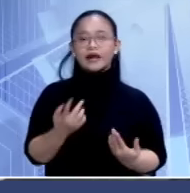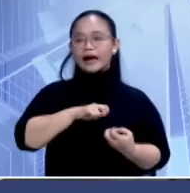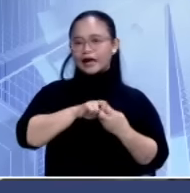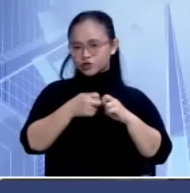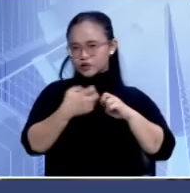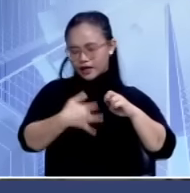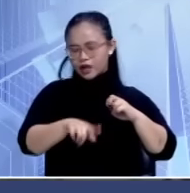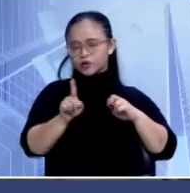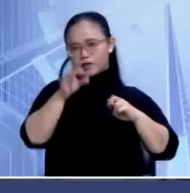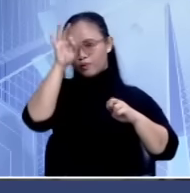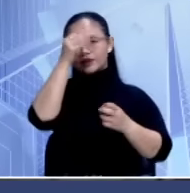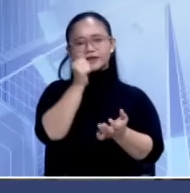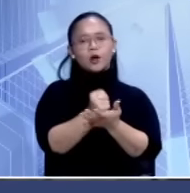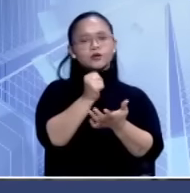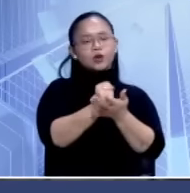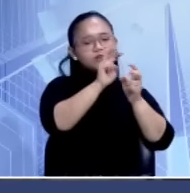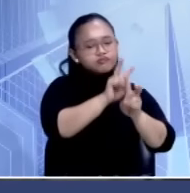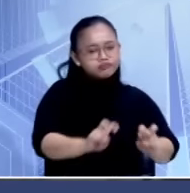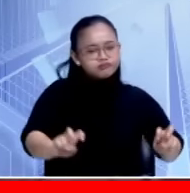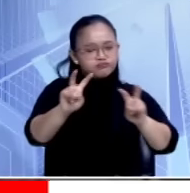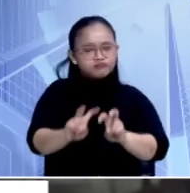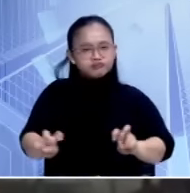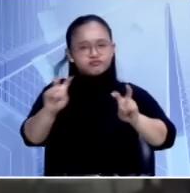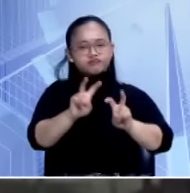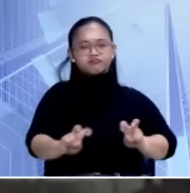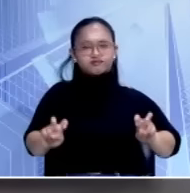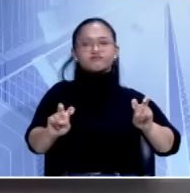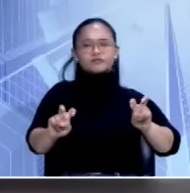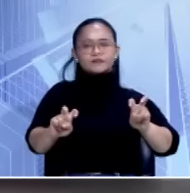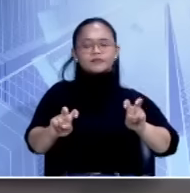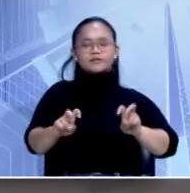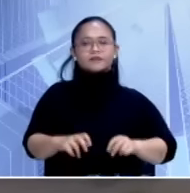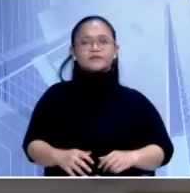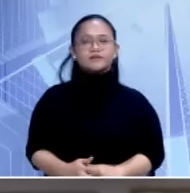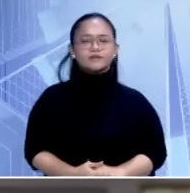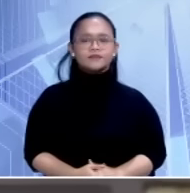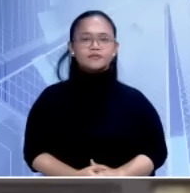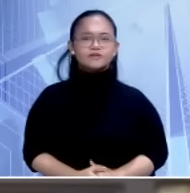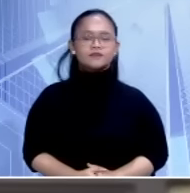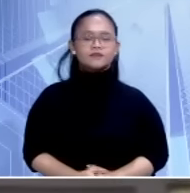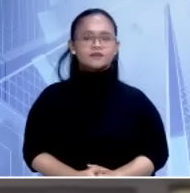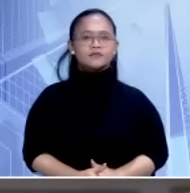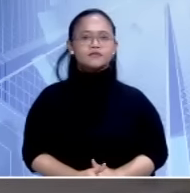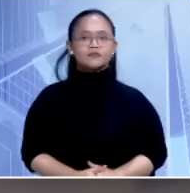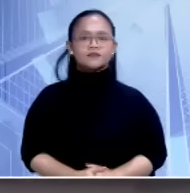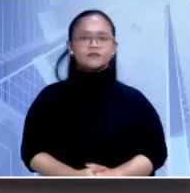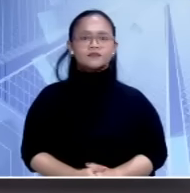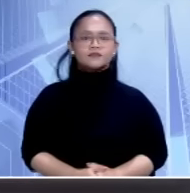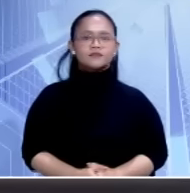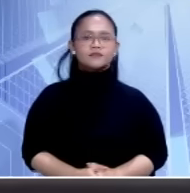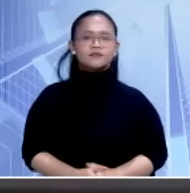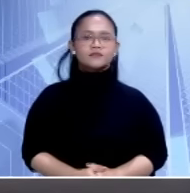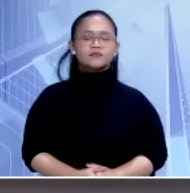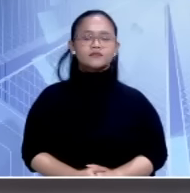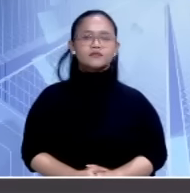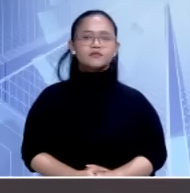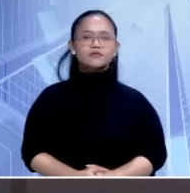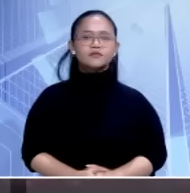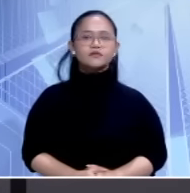penemuan bayi ini pun ditangani Polsek Serpong dan Polres Tangerang Selatan. Dari Tangerang Selatan, Banten, Nunung Purnomo, iNews